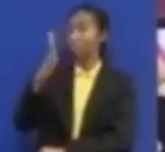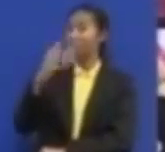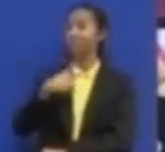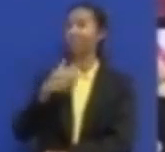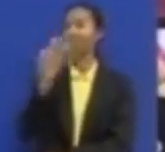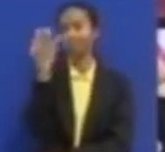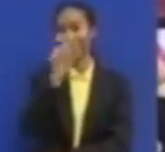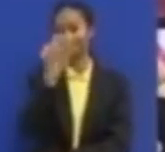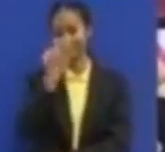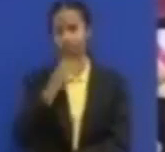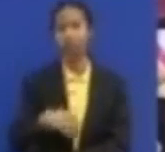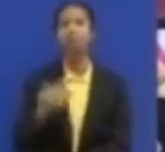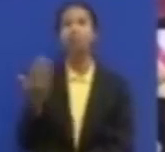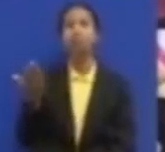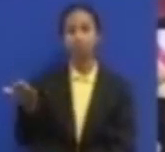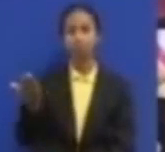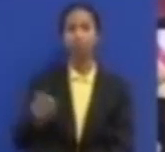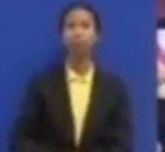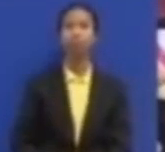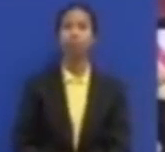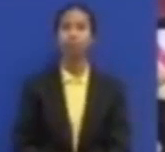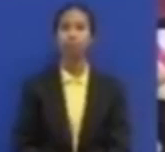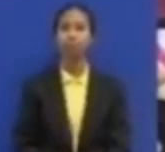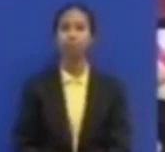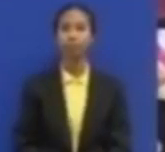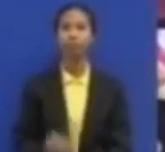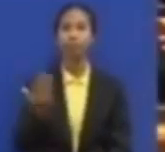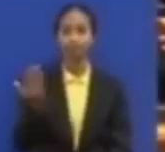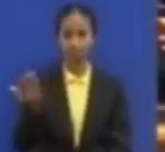เชิญท่านรัฐมนตรีเชิญ